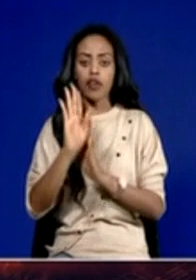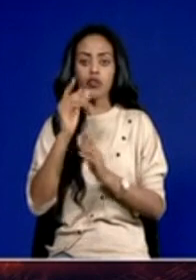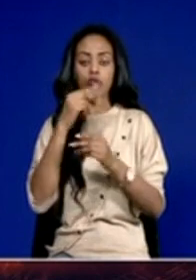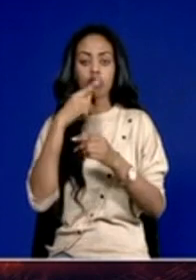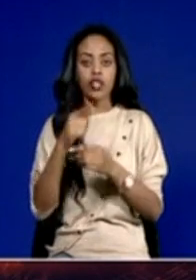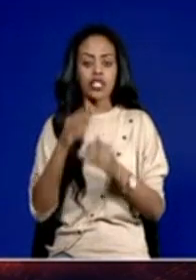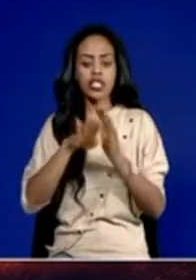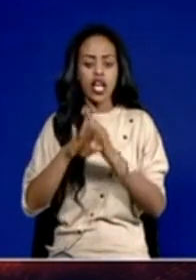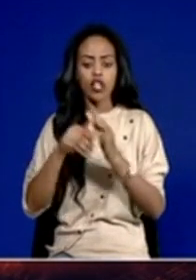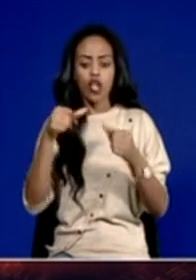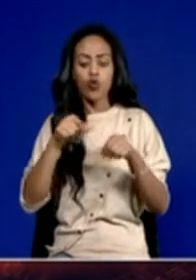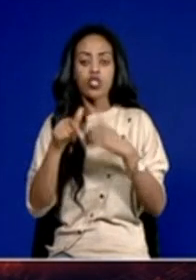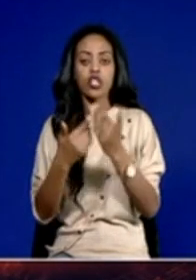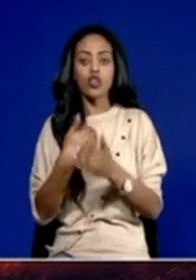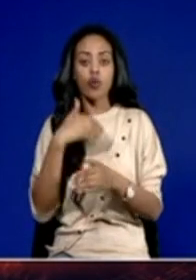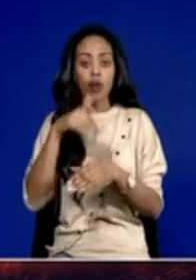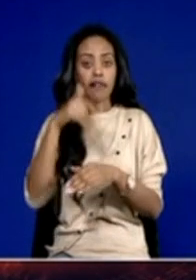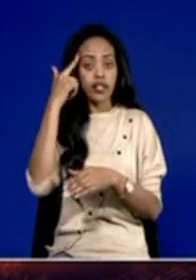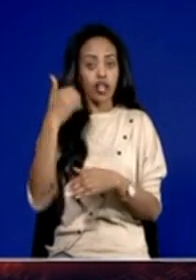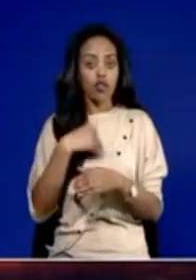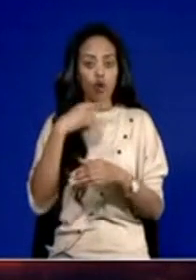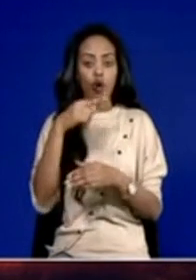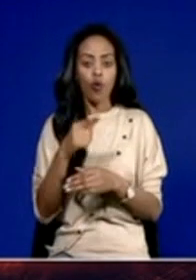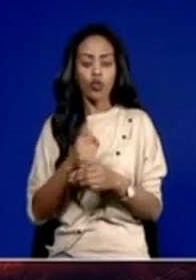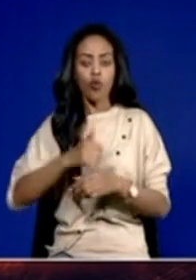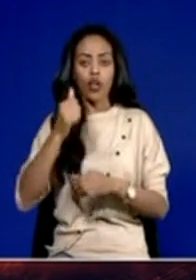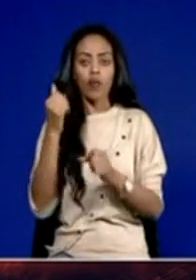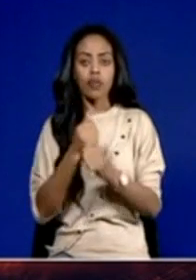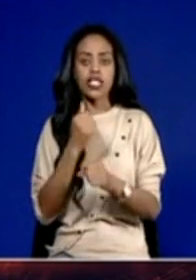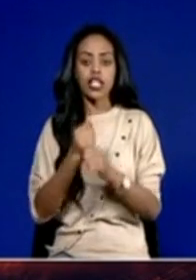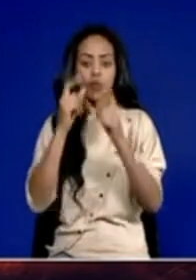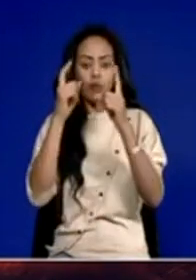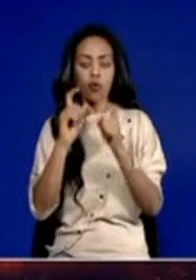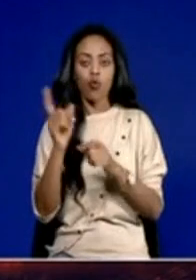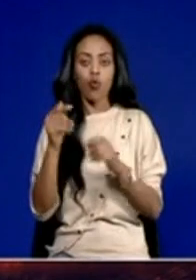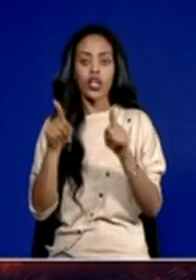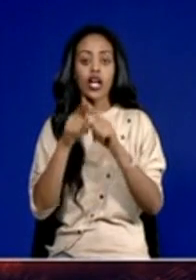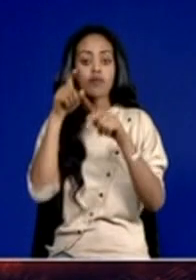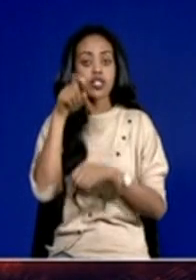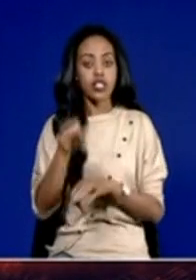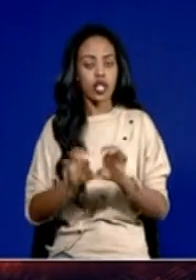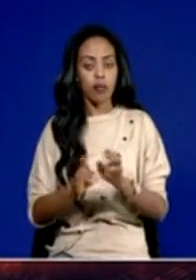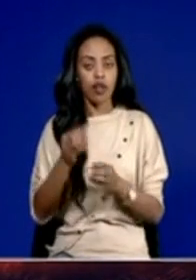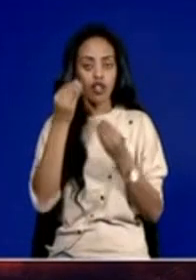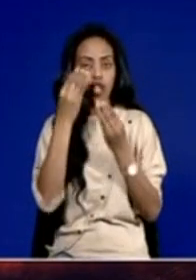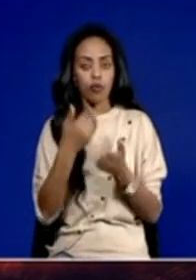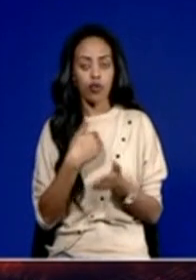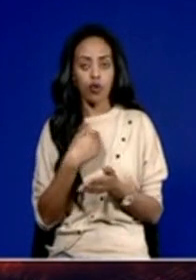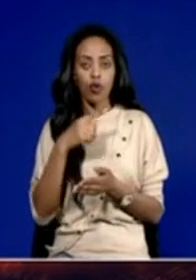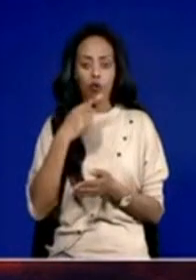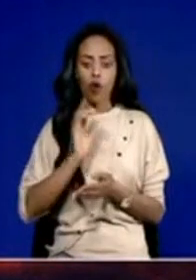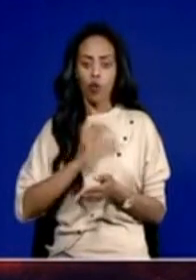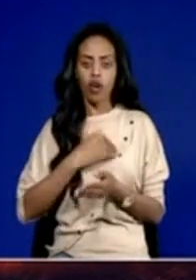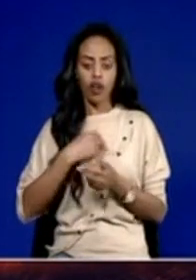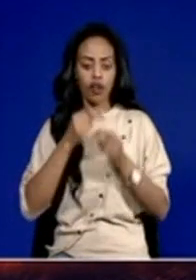ትግርኛ ዝተሓተ ኣስተዋፅኦ ስለ ዘሎም ኣብ ትግራይ ዘለዉ ቋንቋታት ቀንዲ መሳርሕቲ ምርምርን ክኾኑ ከም ዝግበር ድማ ተሓቢሩሎም ቋንቋና ክብርና